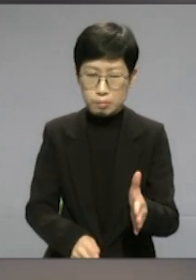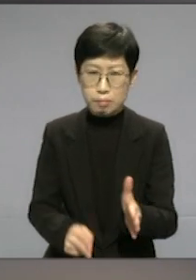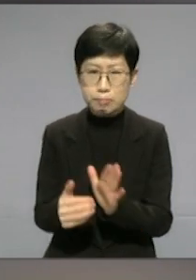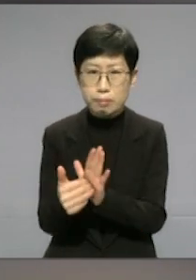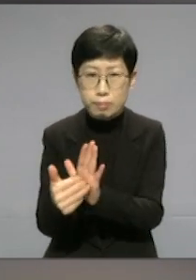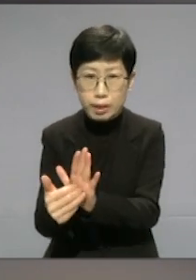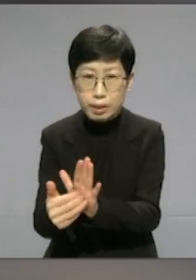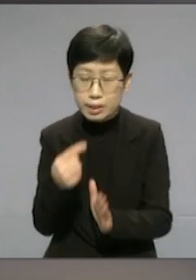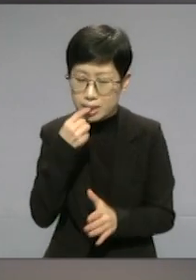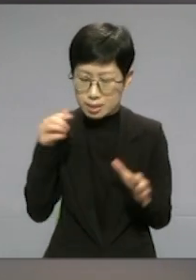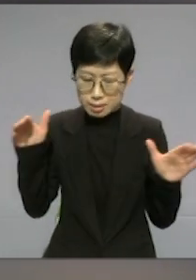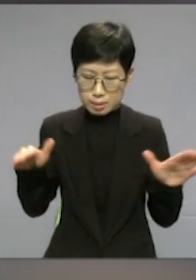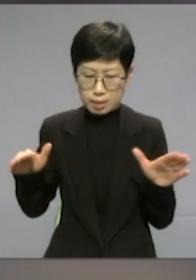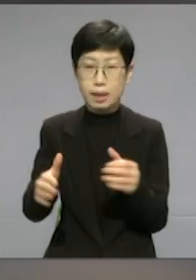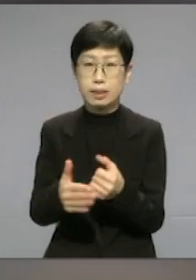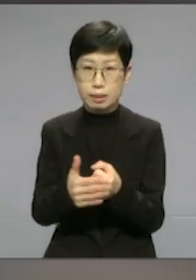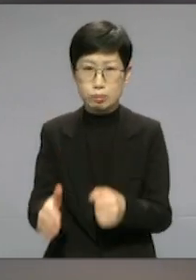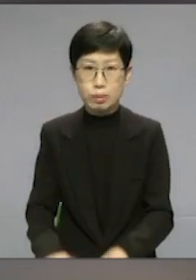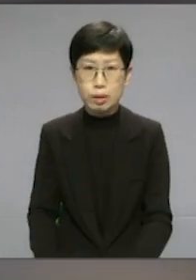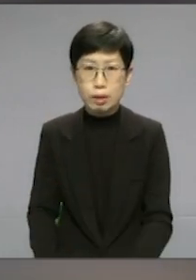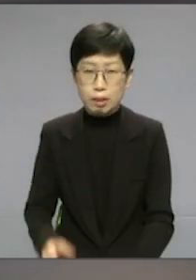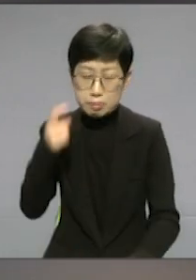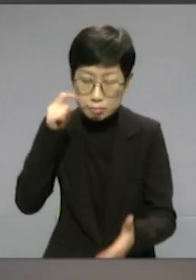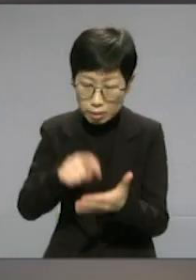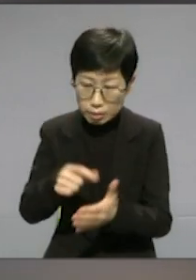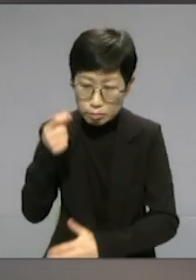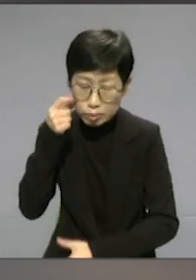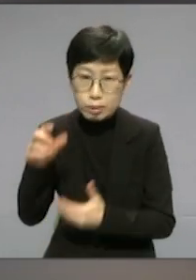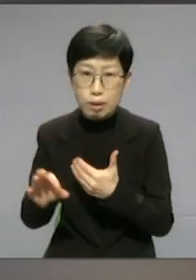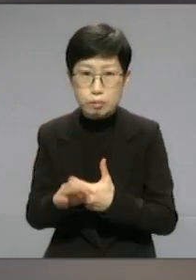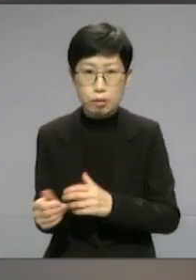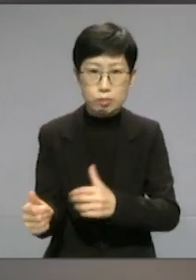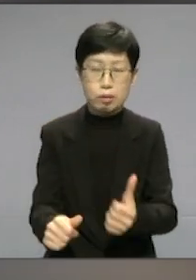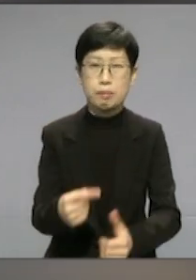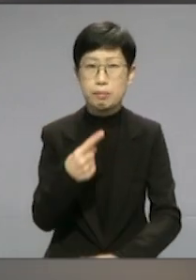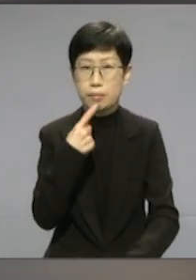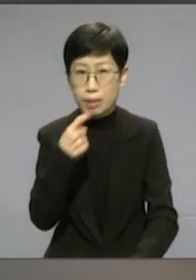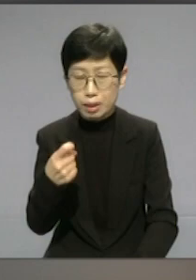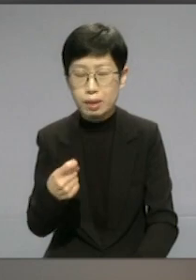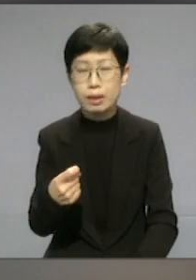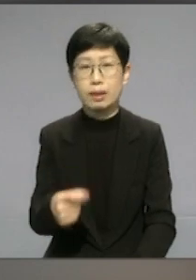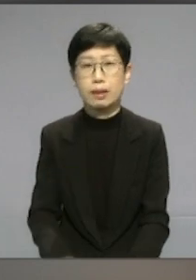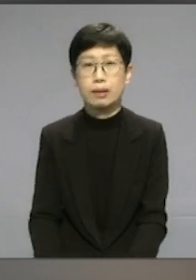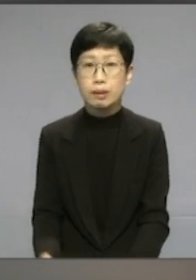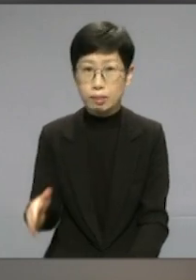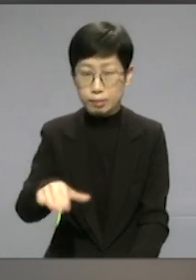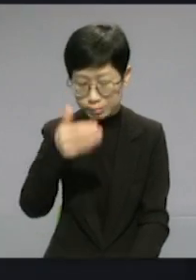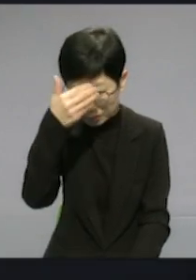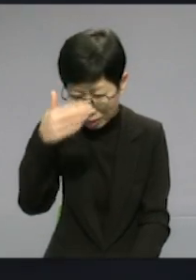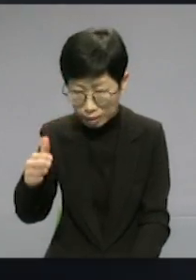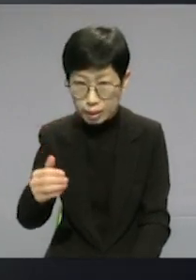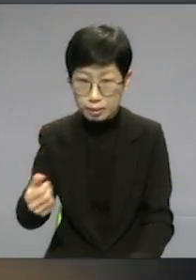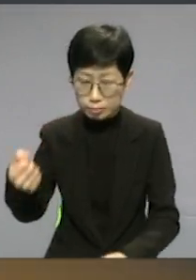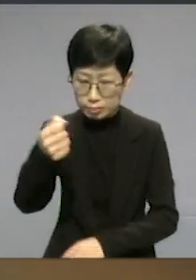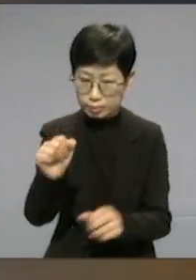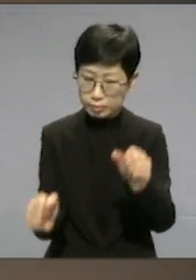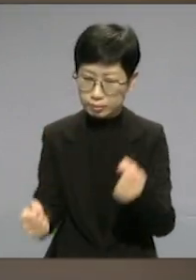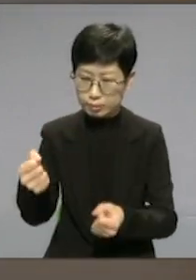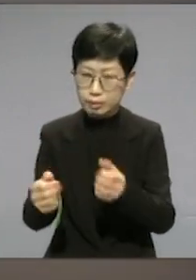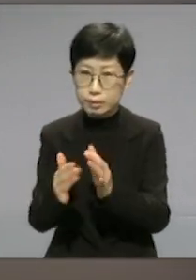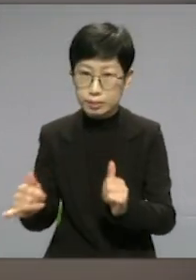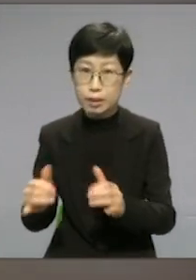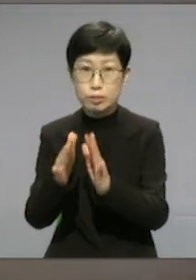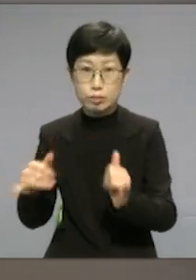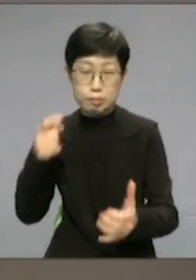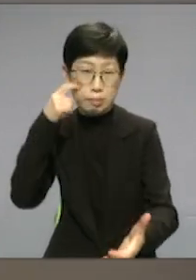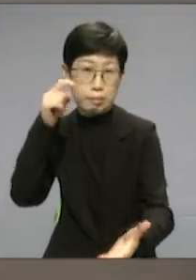백조 때문인데요. 아무도 못 봤다면 목숨이 위험했을 백조. 다행히 기관사와 주민들이 백조를